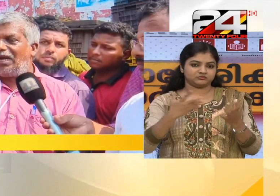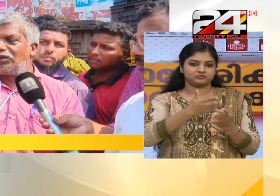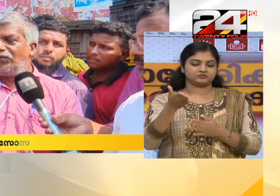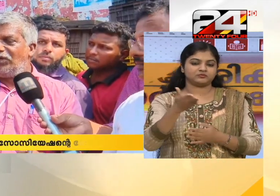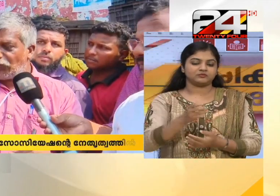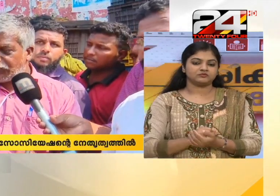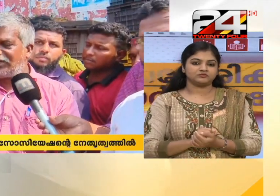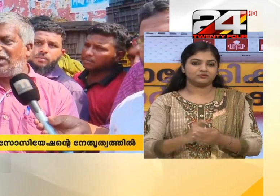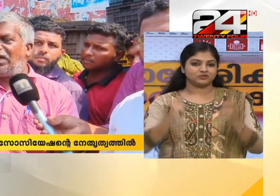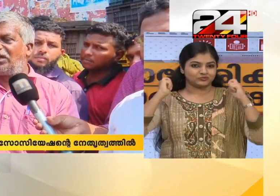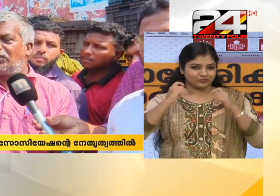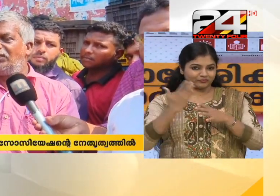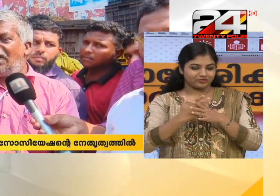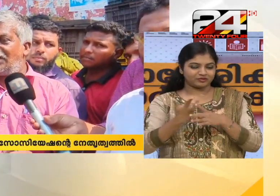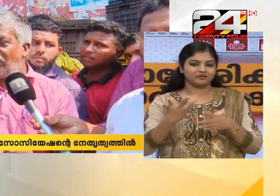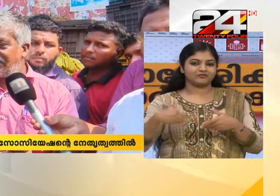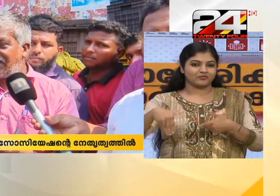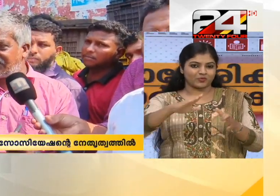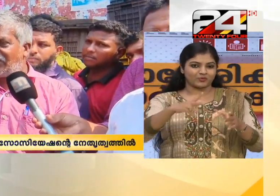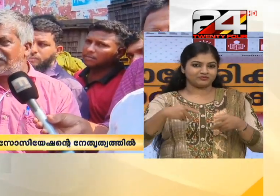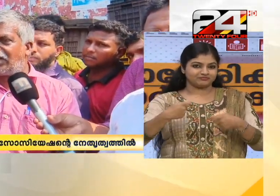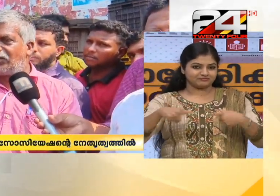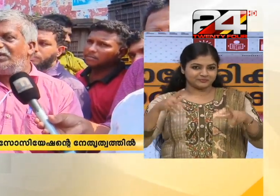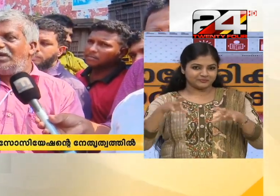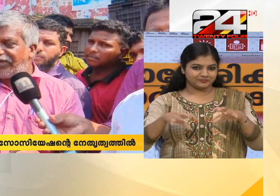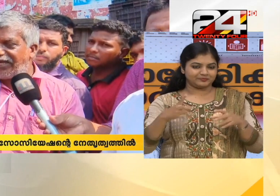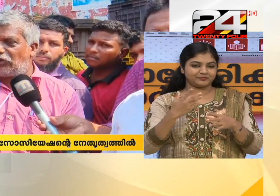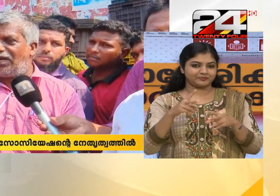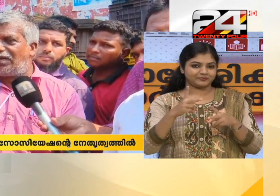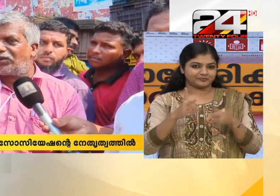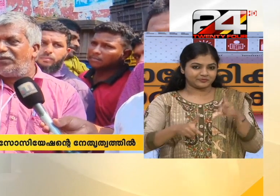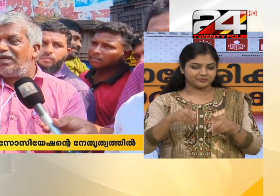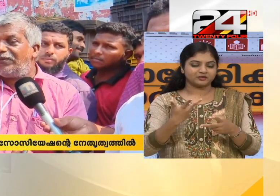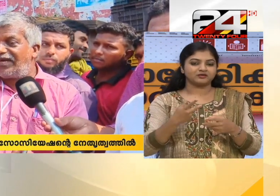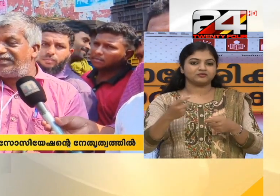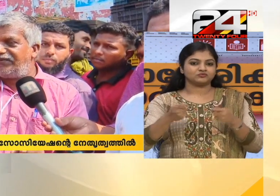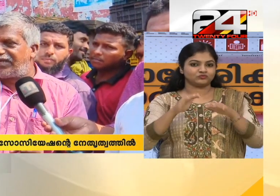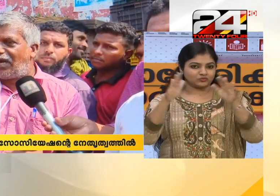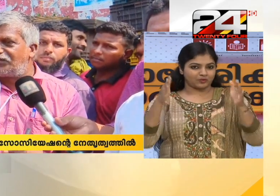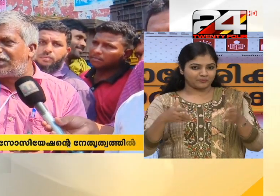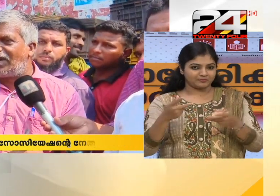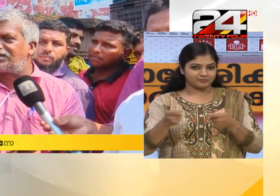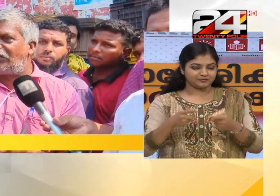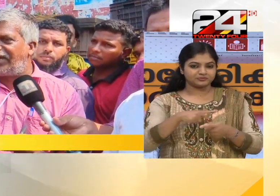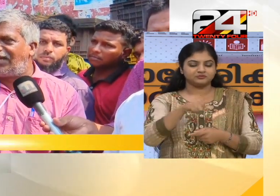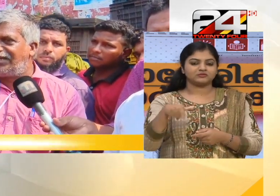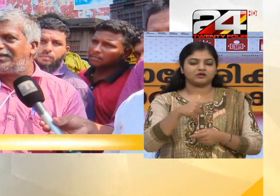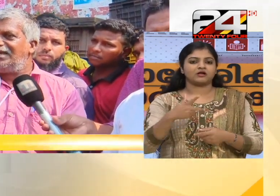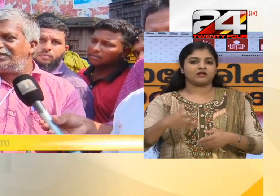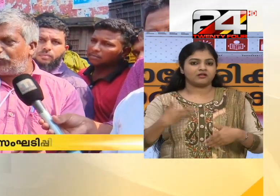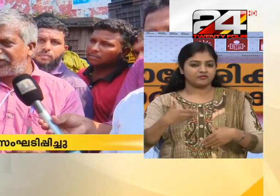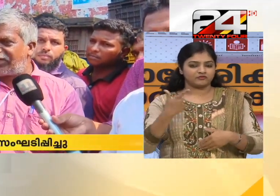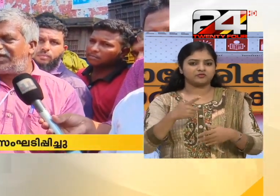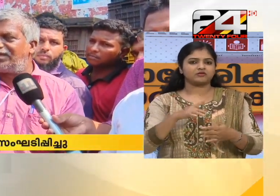ചുമട്ട് തൊഴിലാളികൾക്കും ഫുട്പാത്ത് തൊഴിലാളികൾക്കും അതുപോലെ തന്നെ കച്ചവടക്കാർക്കും പീഡിയ തൊഴിലാളികൾക്കും ഇവിടെ ജീവിക്കാൻ ആവശ്യമായ